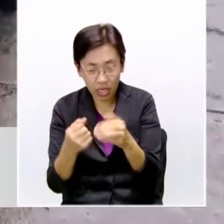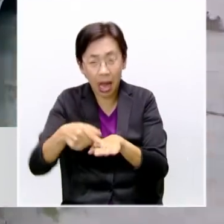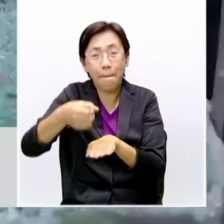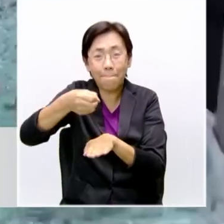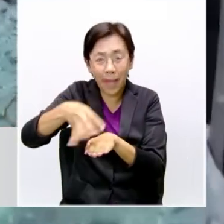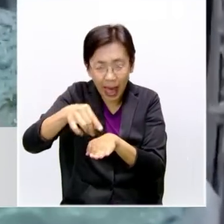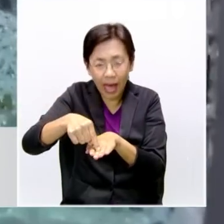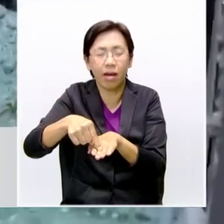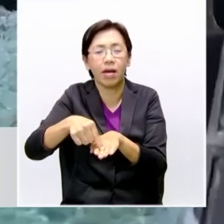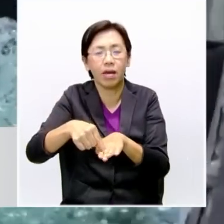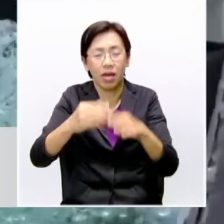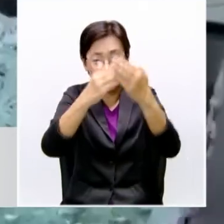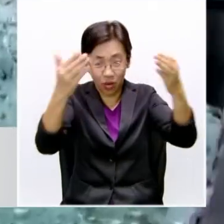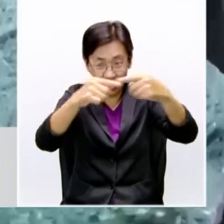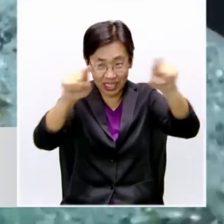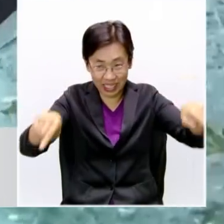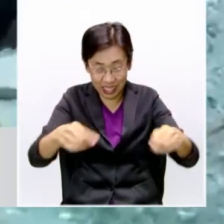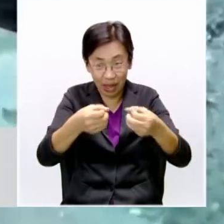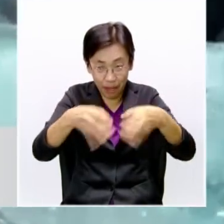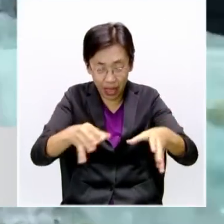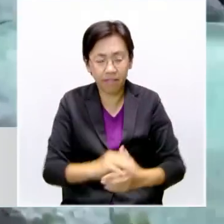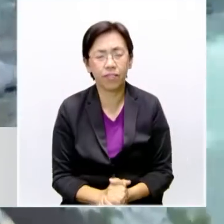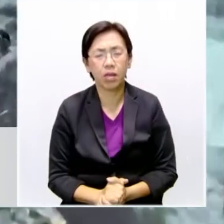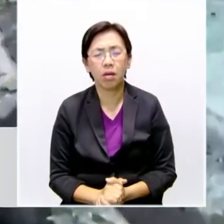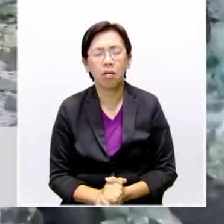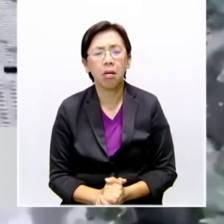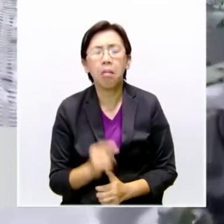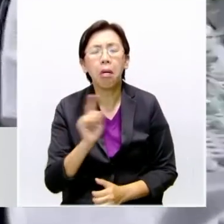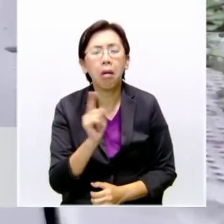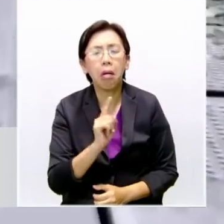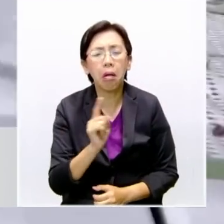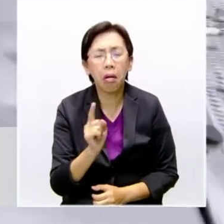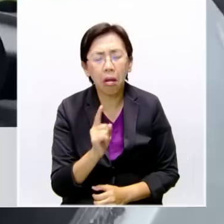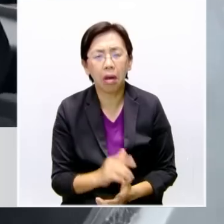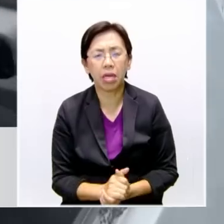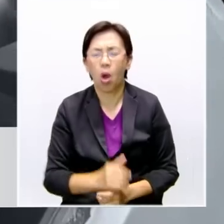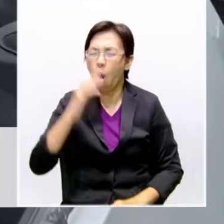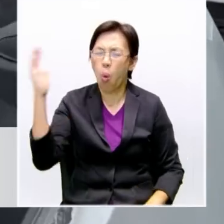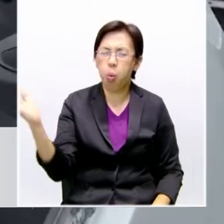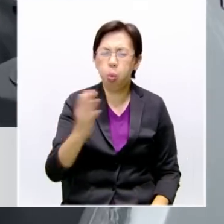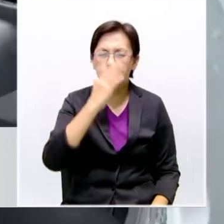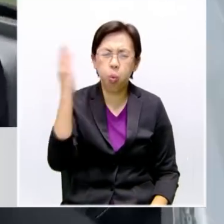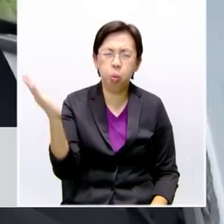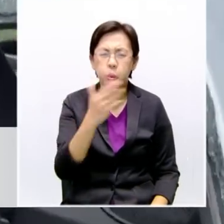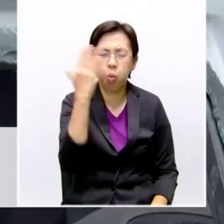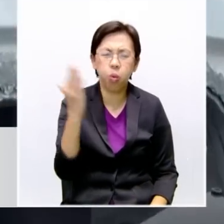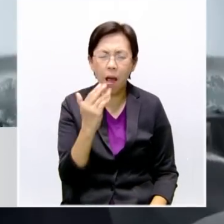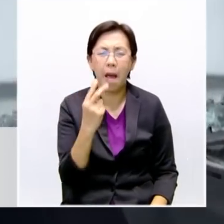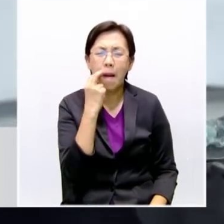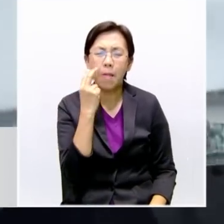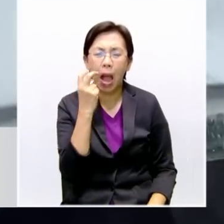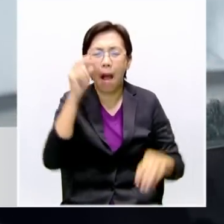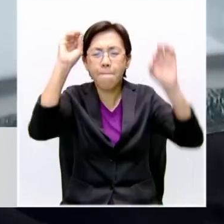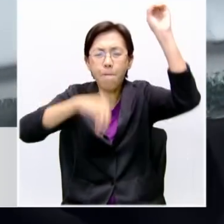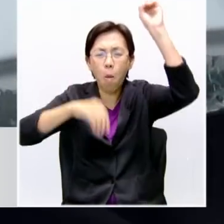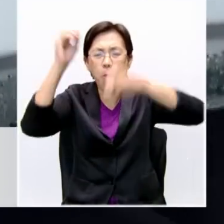ารบ้านเรือนหรือว่ารถยนต์ค่ะได้รับความเสียหายแบบนี้เนื่องจากเจอพายุกำลังแรงแล้วก็มีลูกเห็บด้วยนะคะ